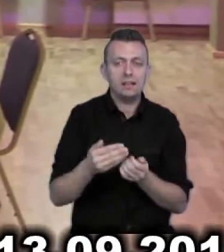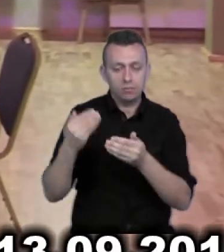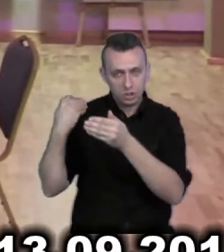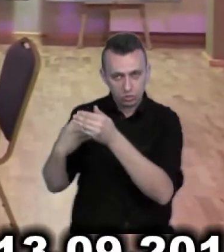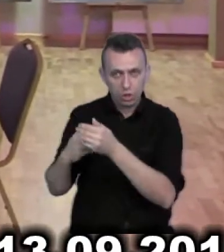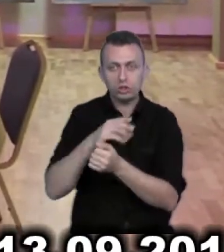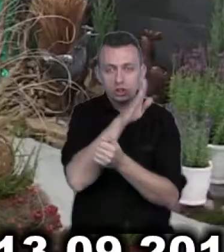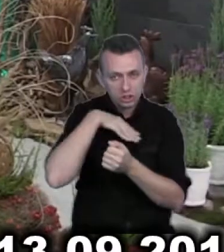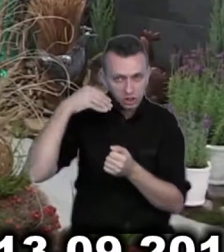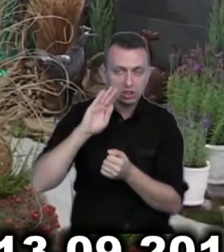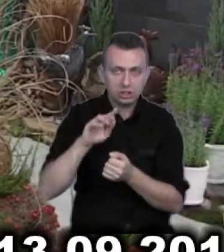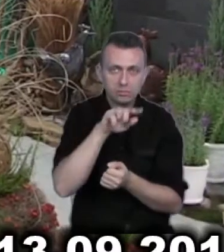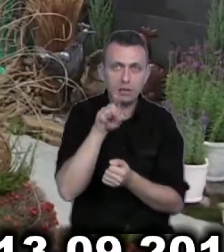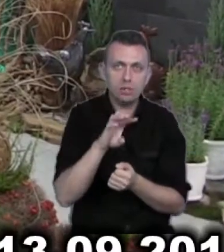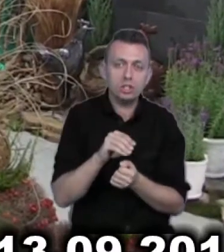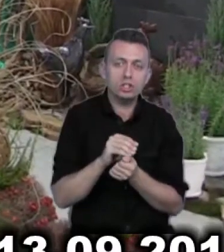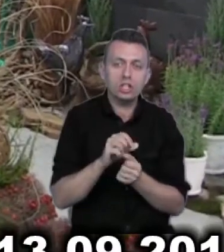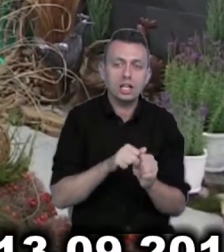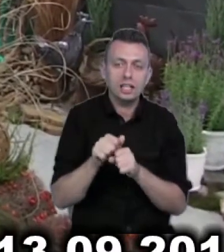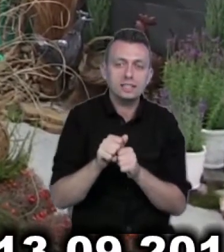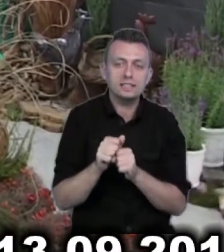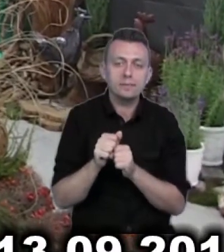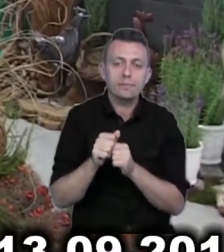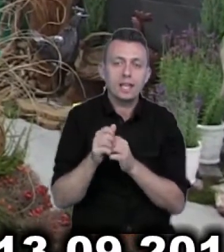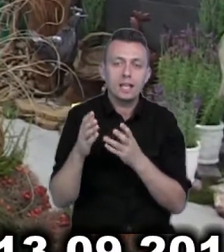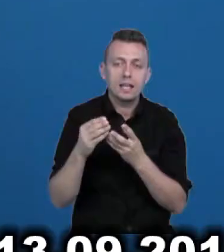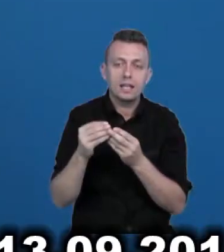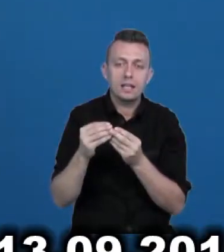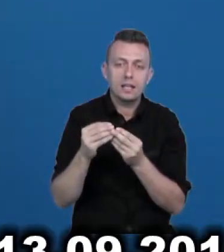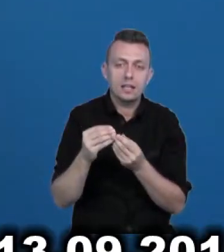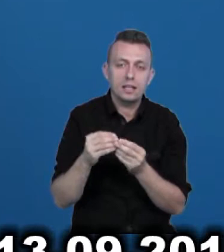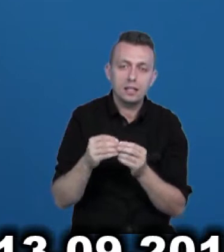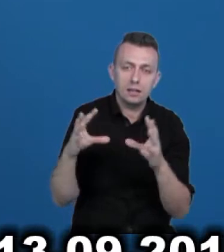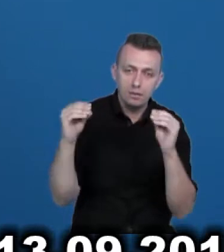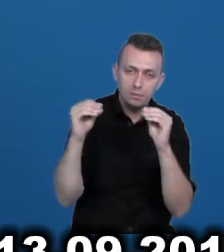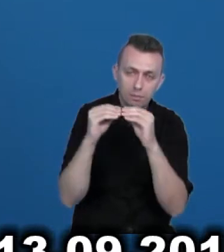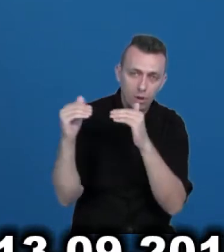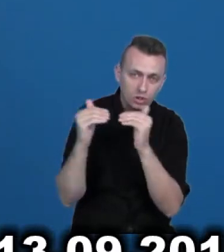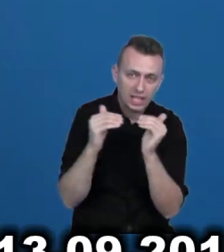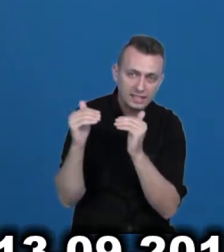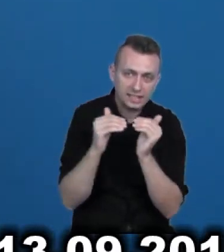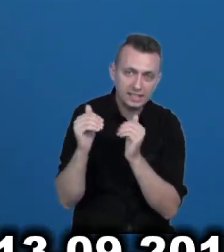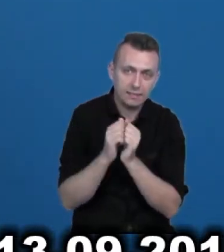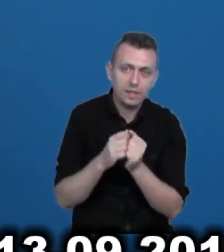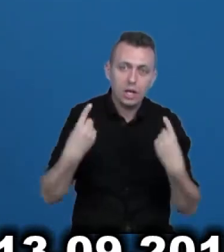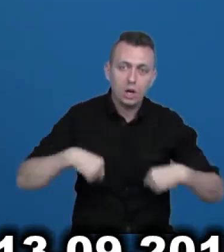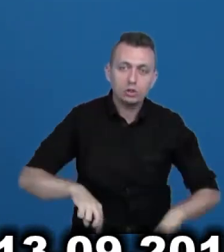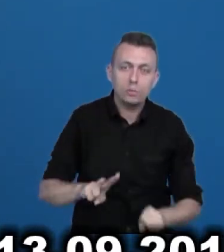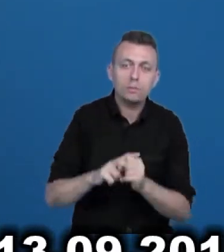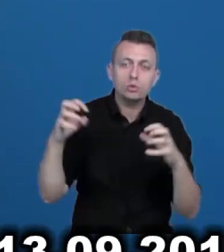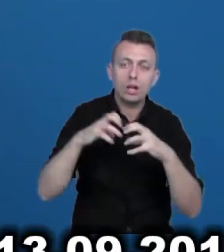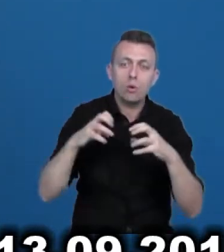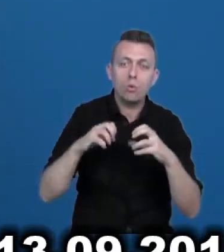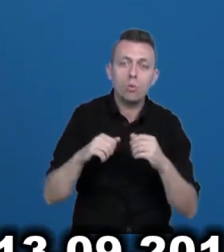Do oglądania prac autora zapraszamy do Centrum Teatru Muzyki i Tańca. W weekend odbędą się szczególne, bo 60. dni